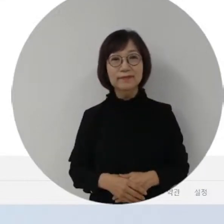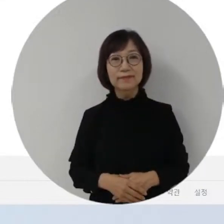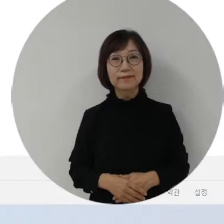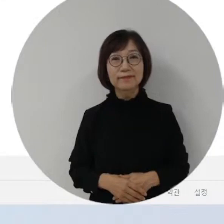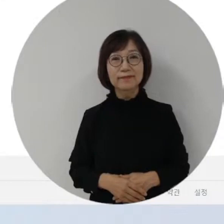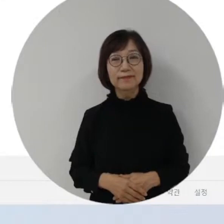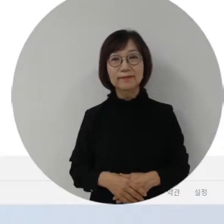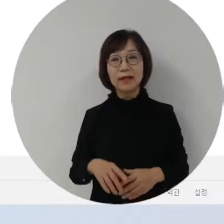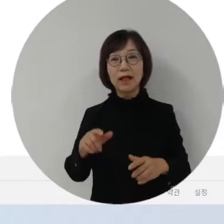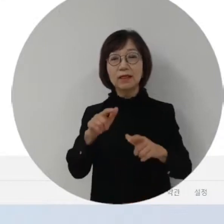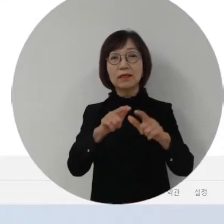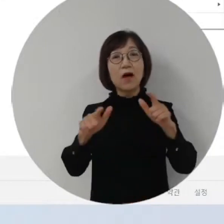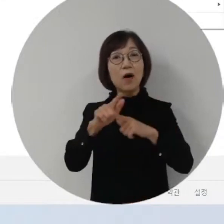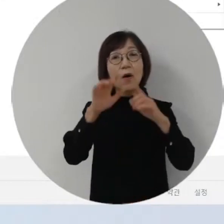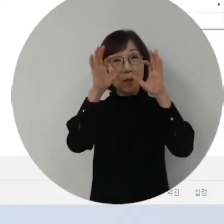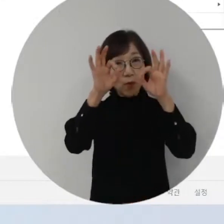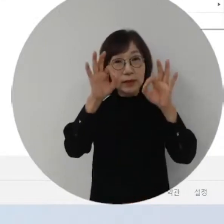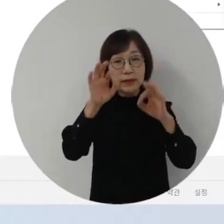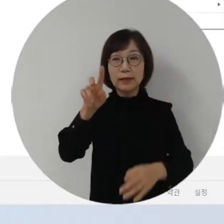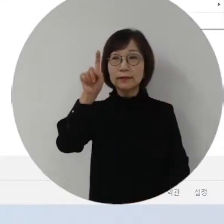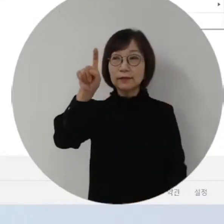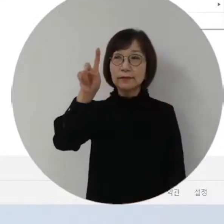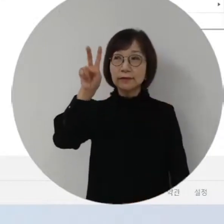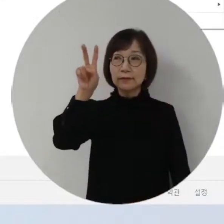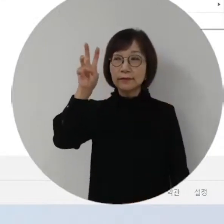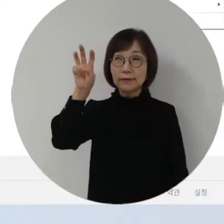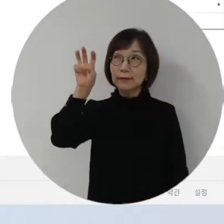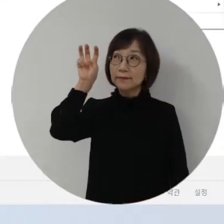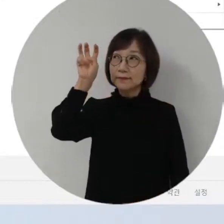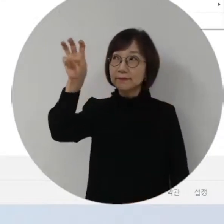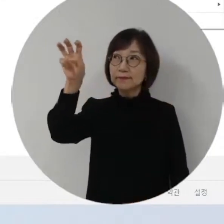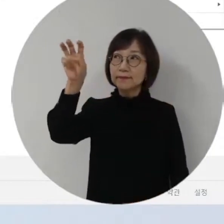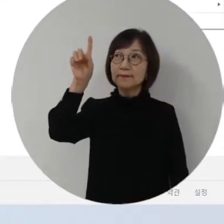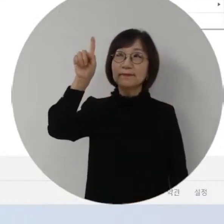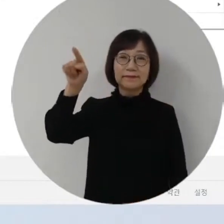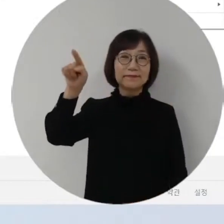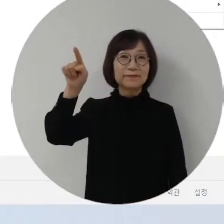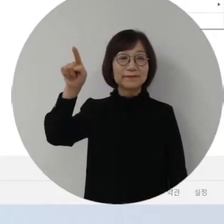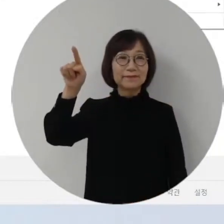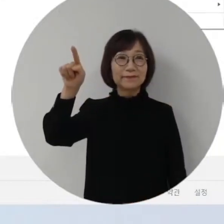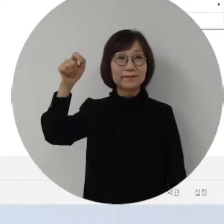똑같이 더보기 점점점 더보기 들어갑니다.